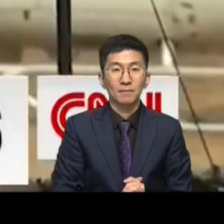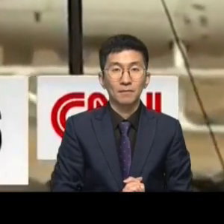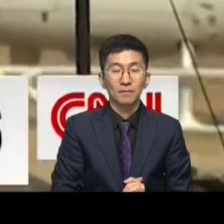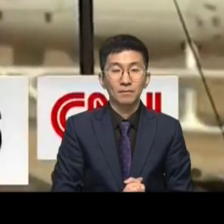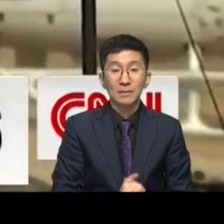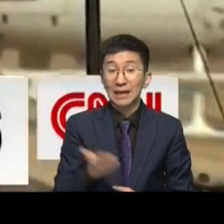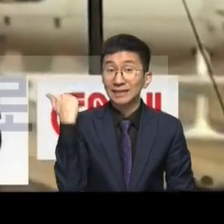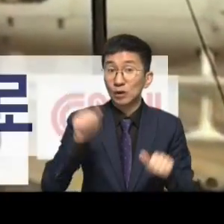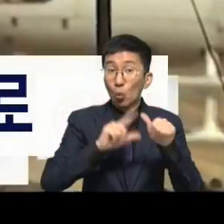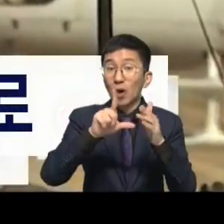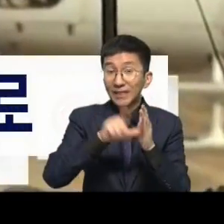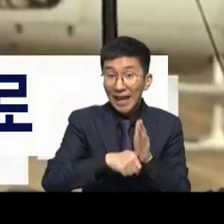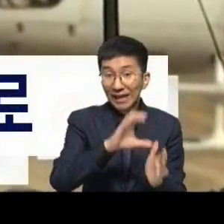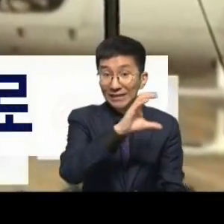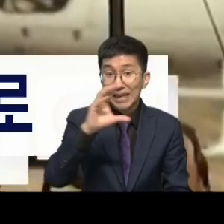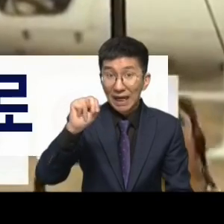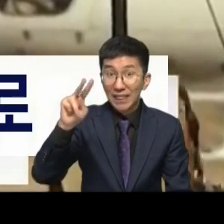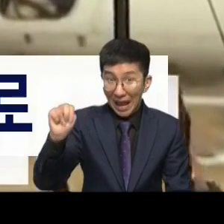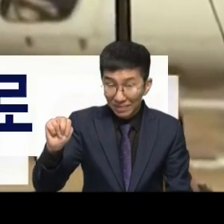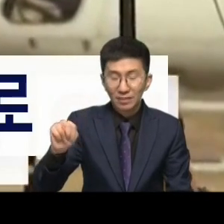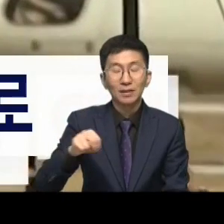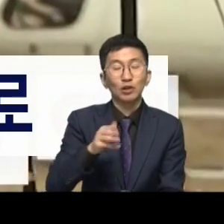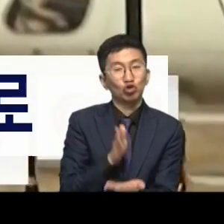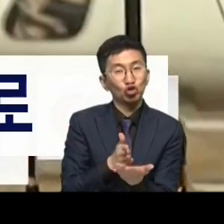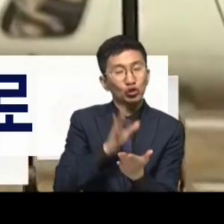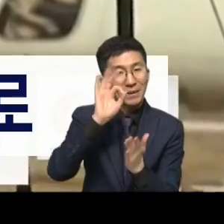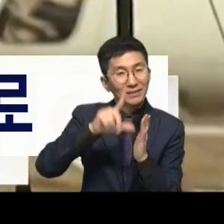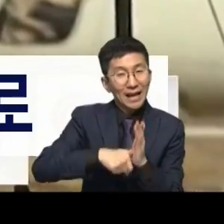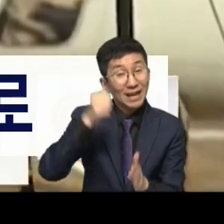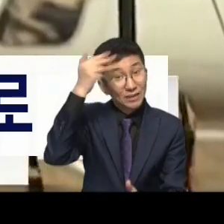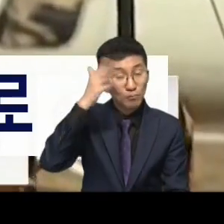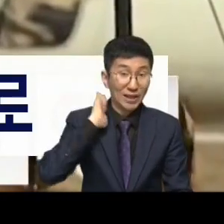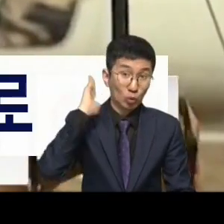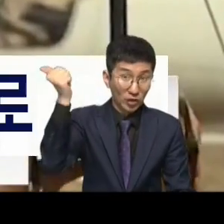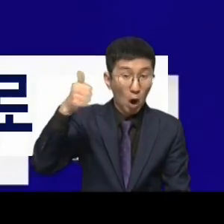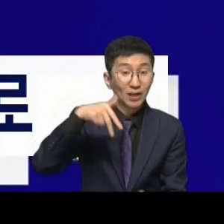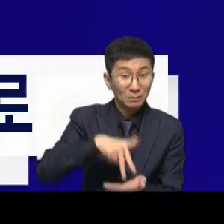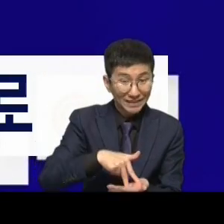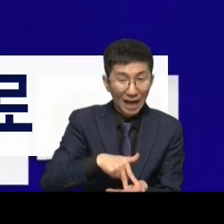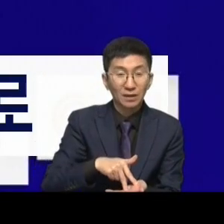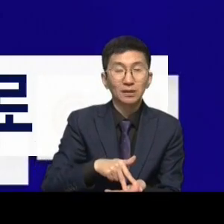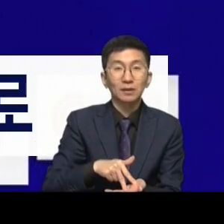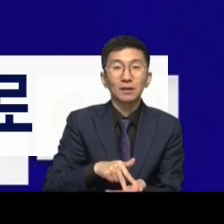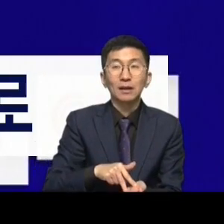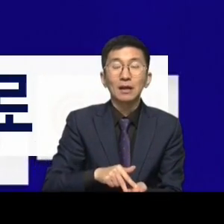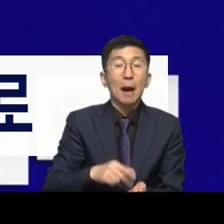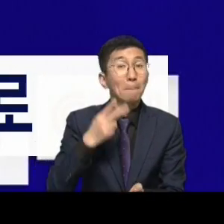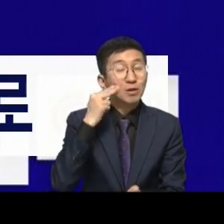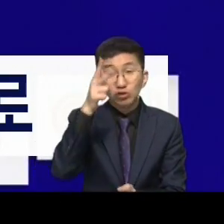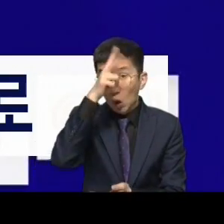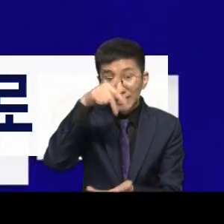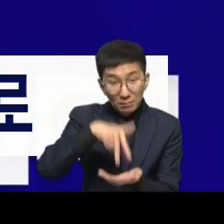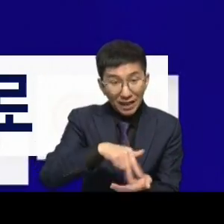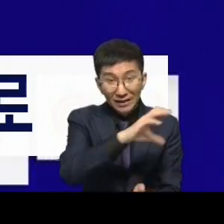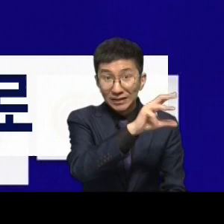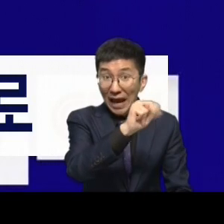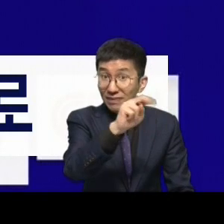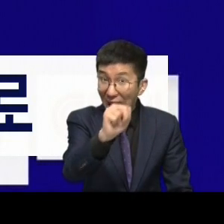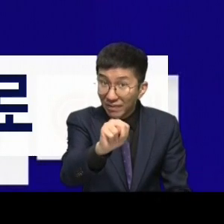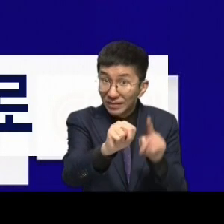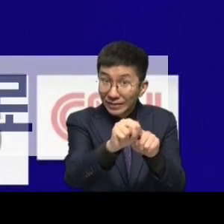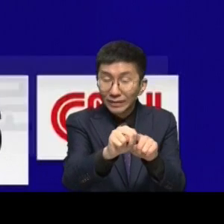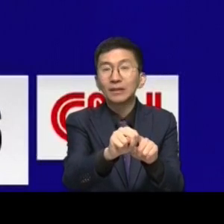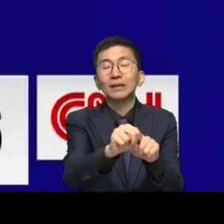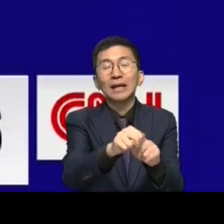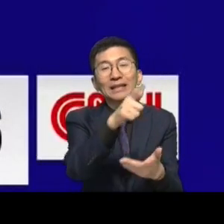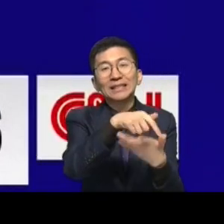지난 5월 CNN은 트럼프 정부 당시 미국 연방검찰이 영장을 받아서 CNN 기자 통화 내역을